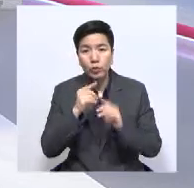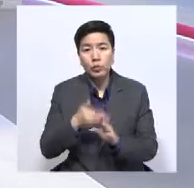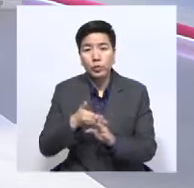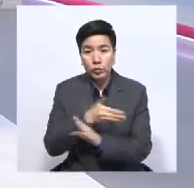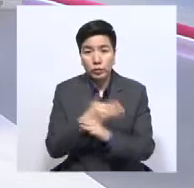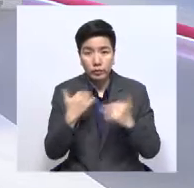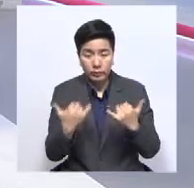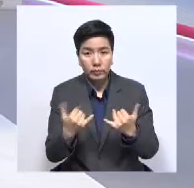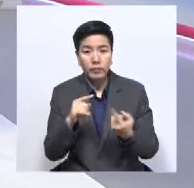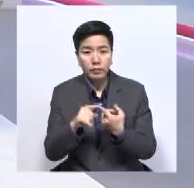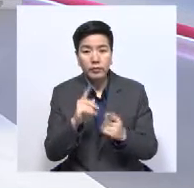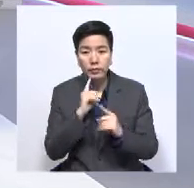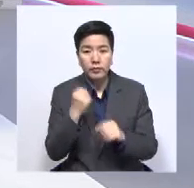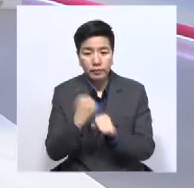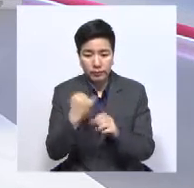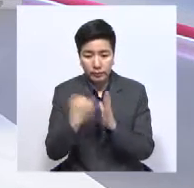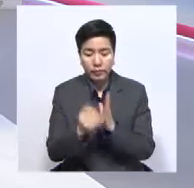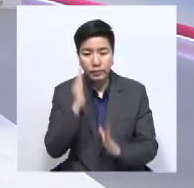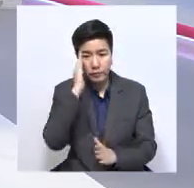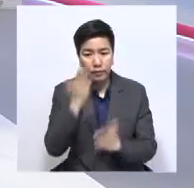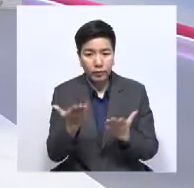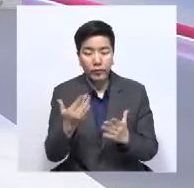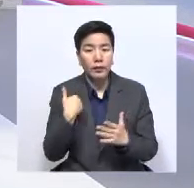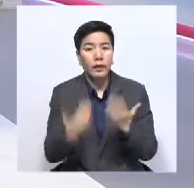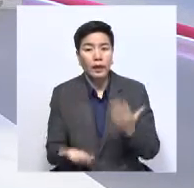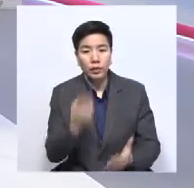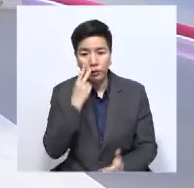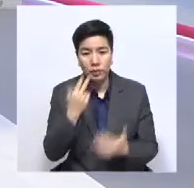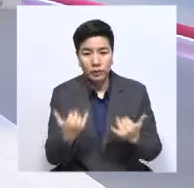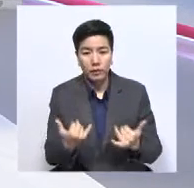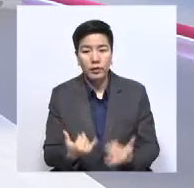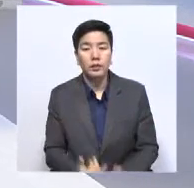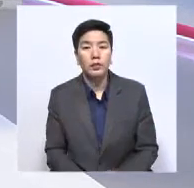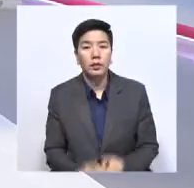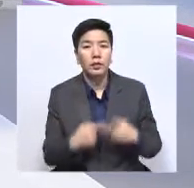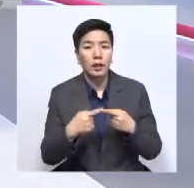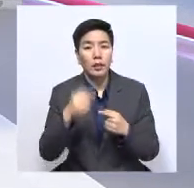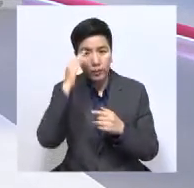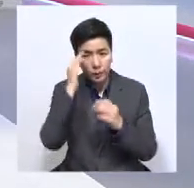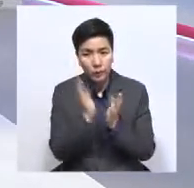ยกันก่อนนะครับก่อนที่จะมีการตั้งข้อกล่าวหาหรืออาจจะไม่ตั้งข้อกล่าวหาก็ได้เดี๋ยวติดตามกับทางตำรวจอีกทีนึงนะครับ